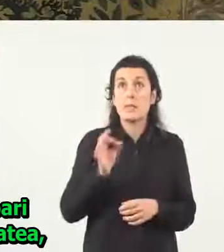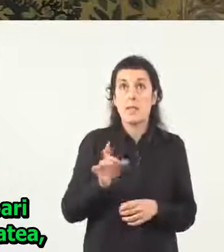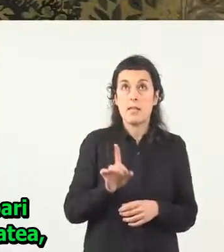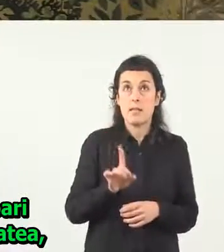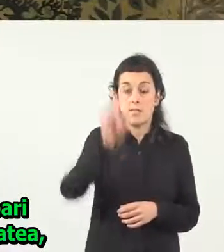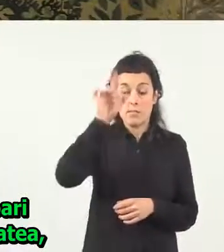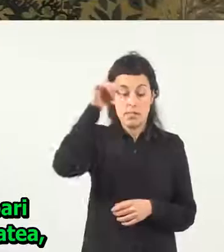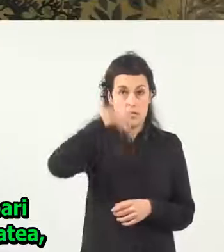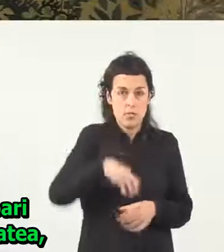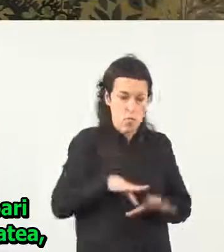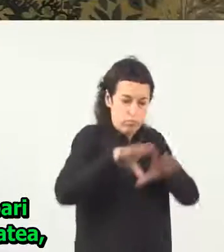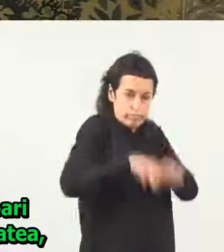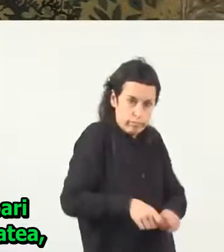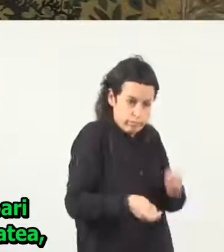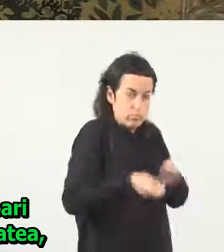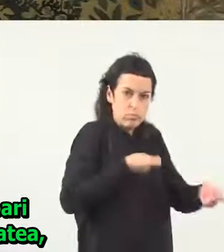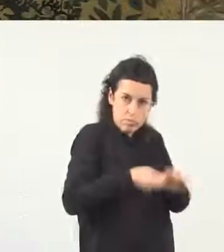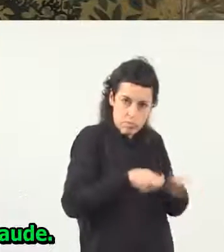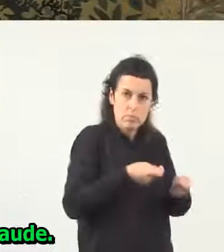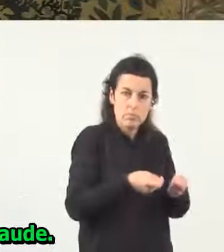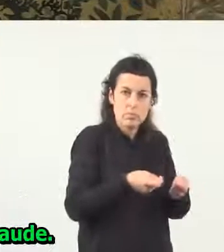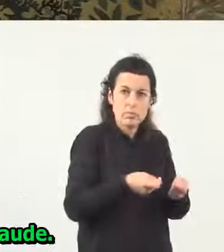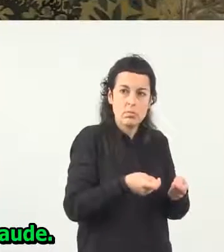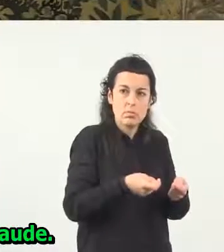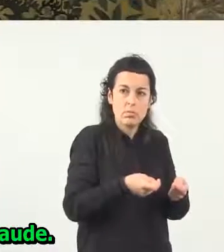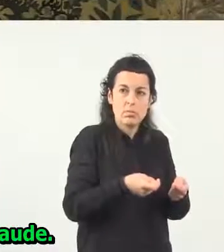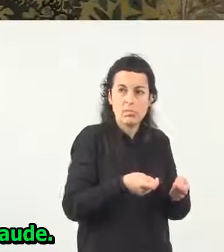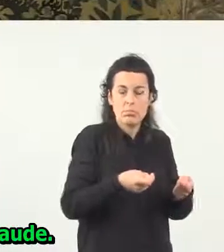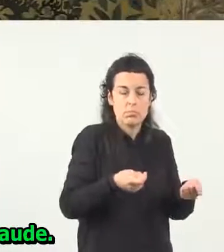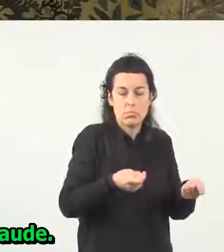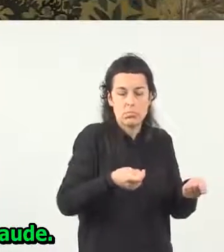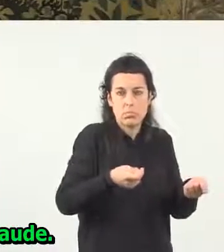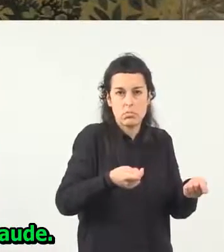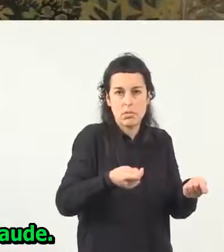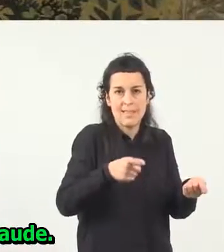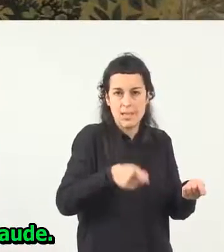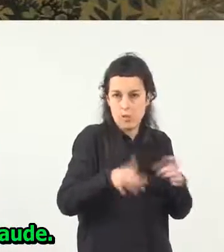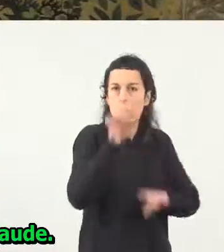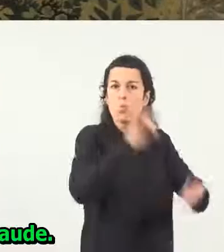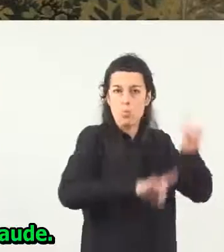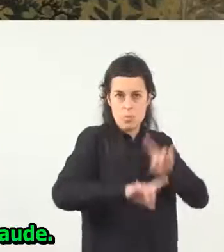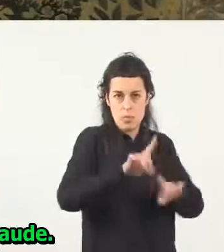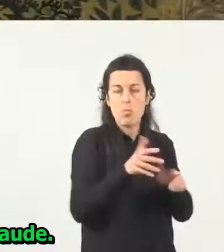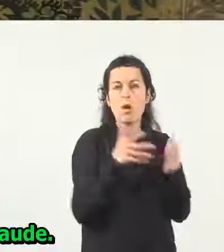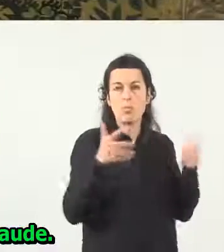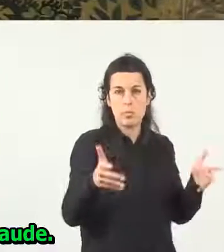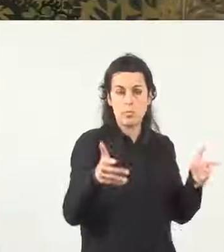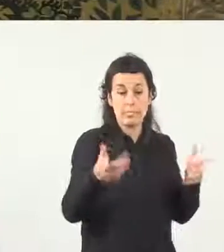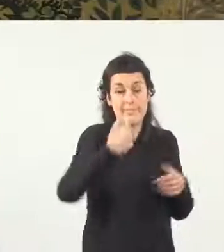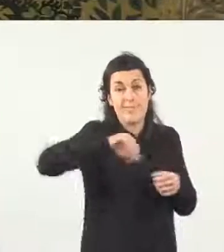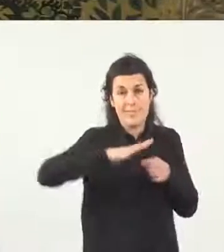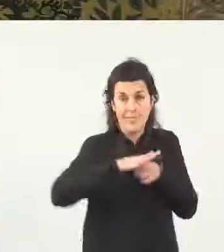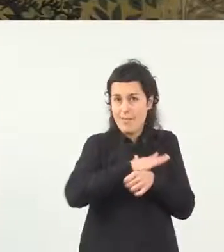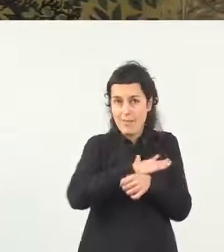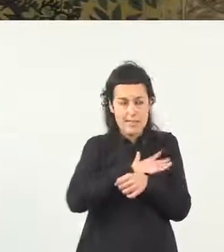iparrak egoari egin dion kolonialismoa eta kolonialitatea, ez da, irudipenen bidez, eta hori problema badagala, eta gu afektatuta